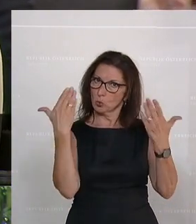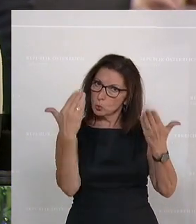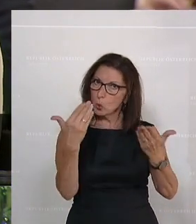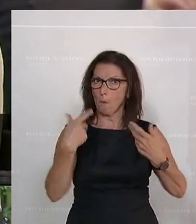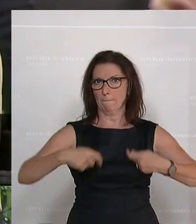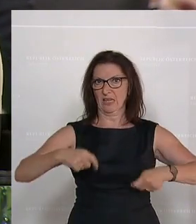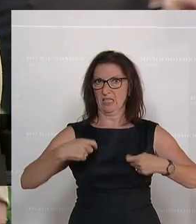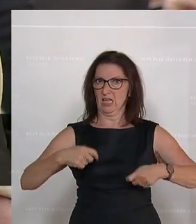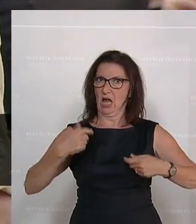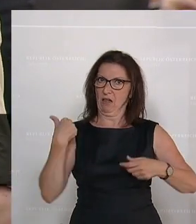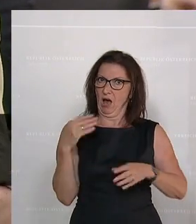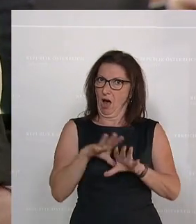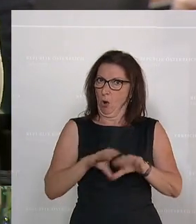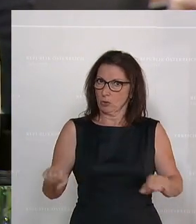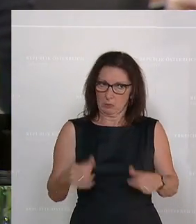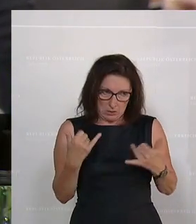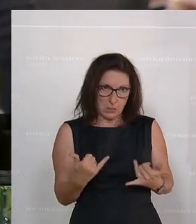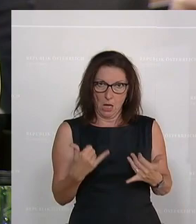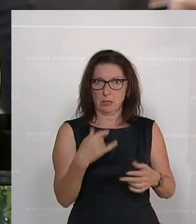präsidiale besprochen wurde